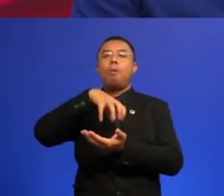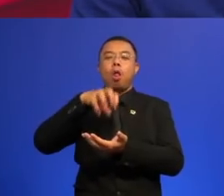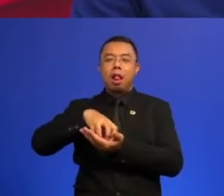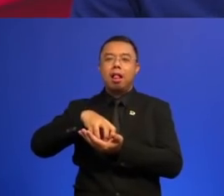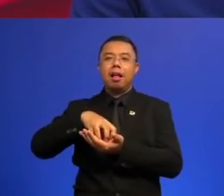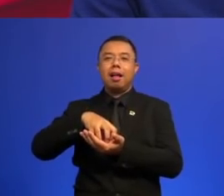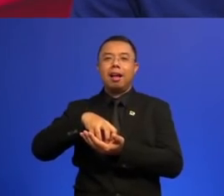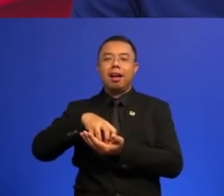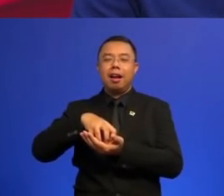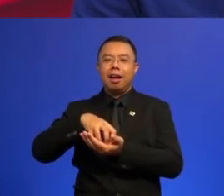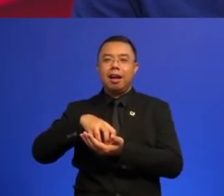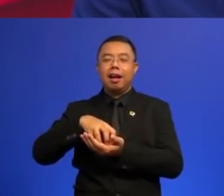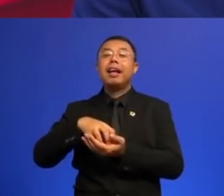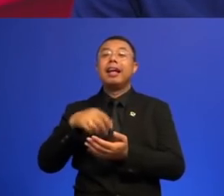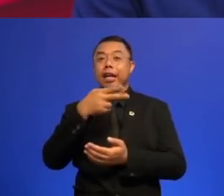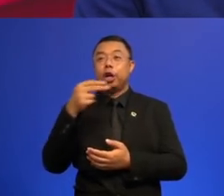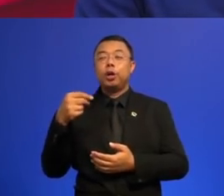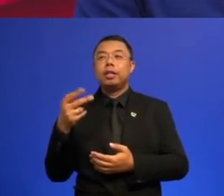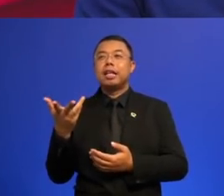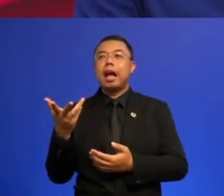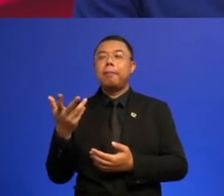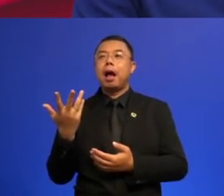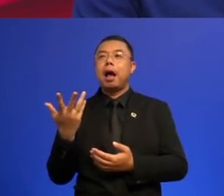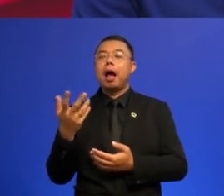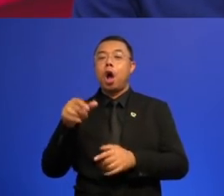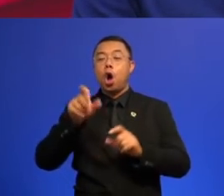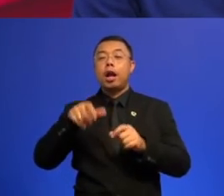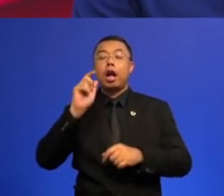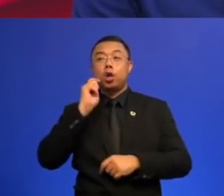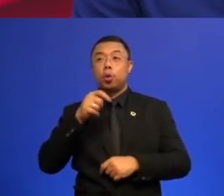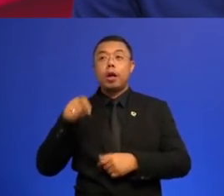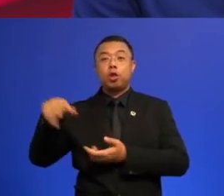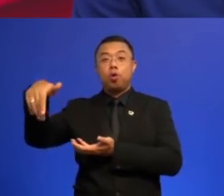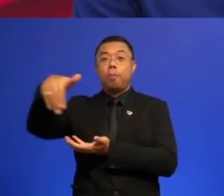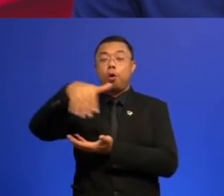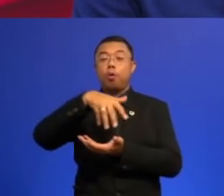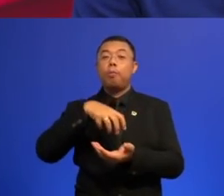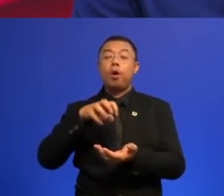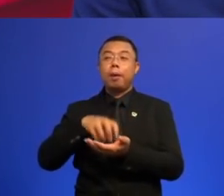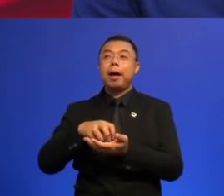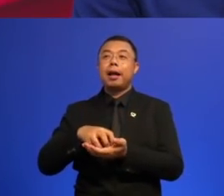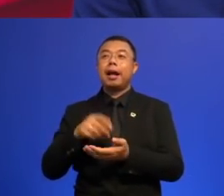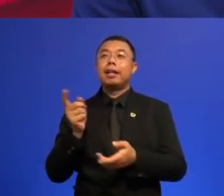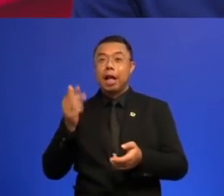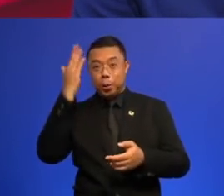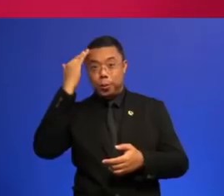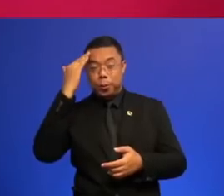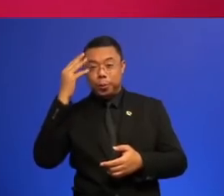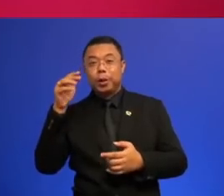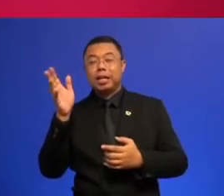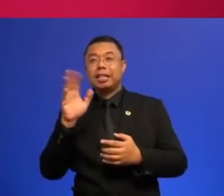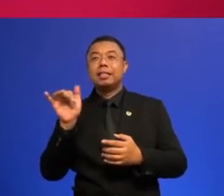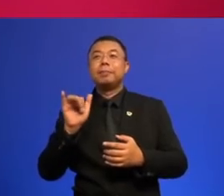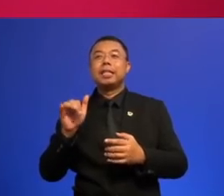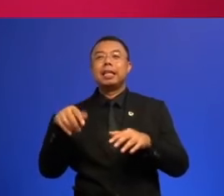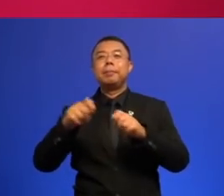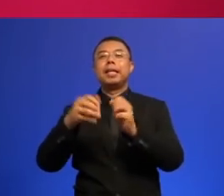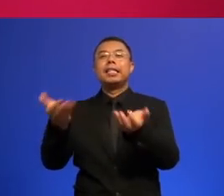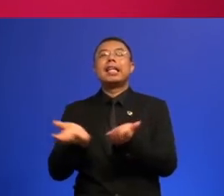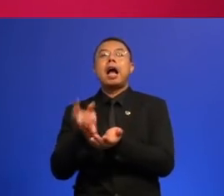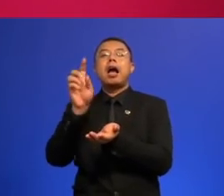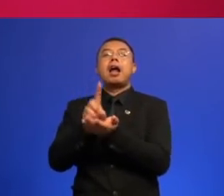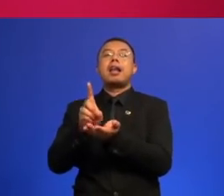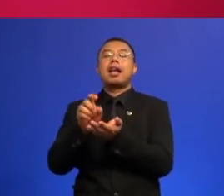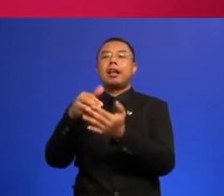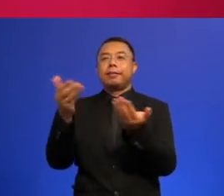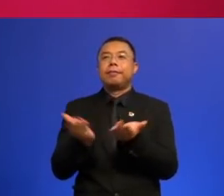Nyusuh. Di Indonesia apa Pak Kanda ya? Jadi orang tua nyusuh. Jadi nyusuh Pak ya. Jadi,